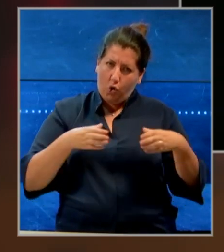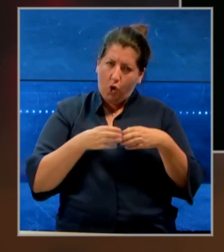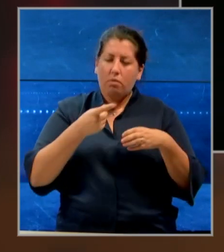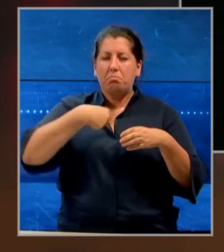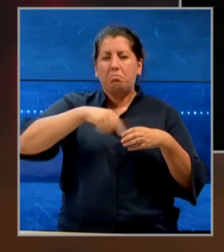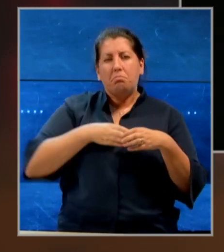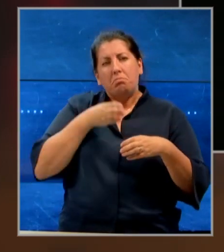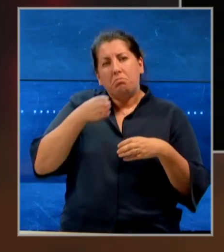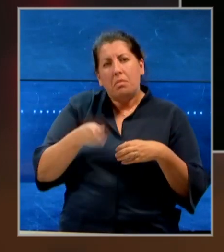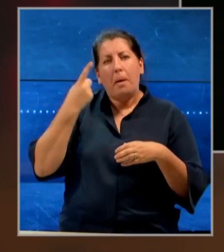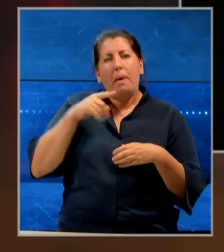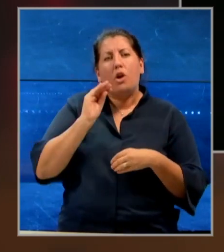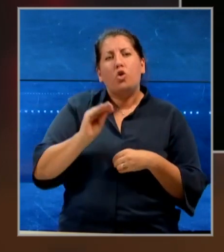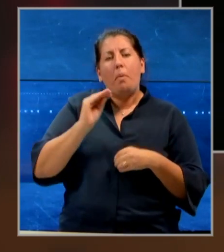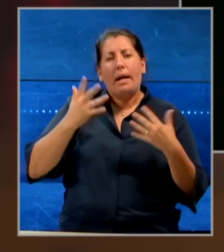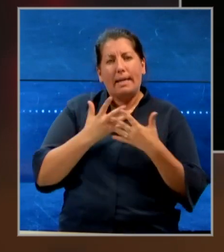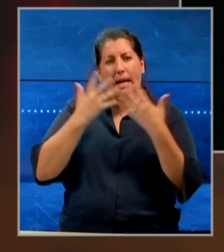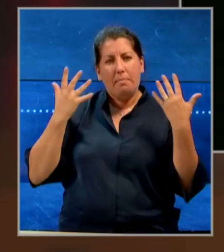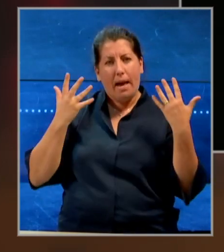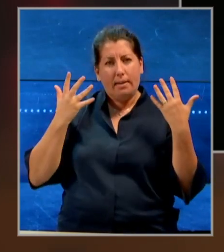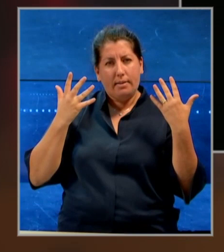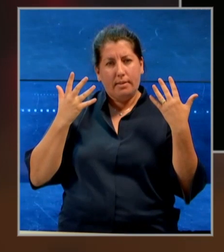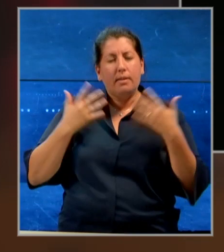chiarimenti. I chiarimenti sono sempre quelli,